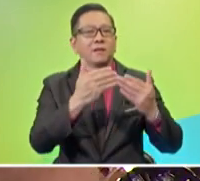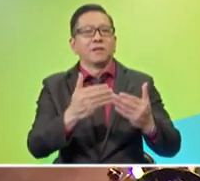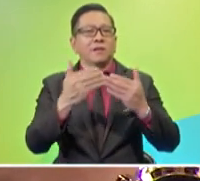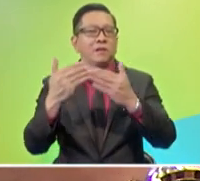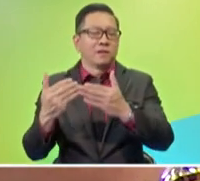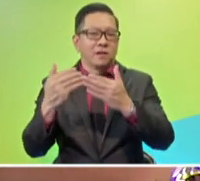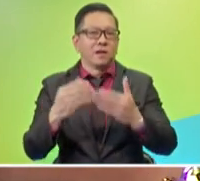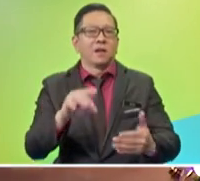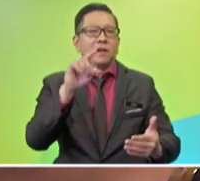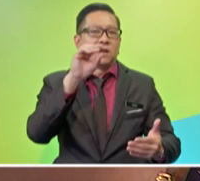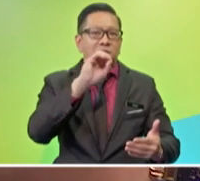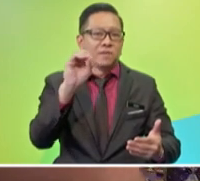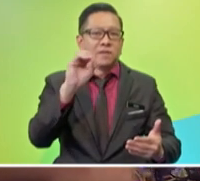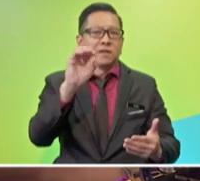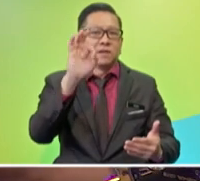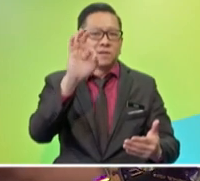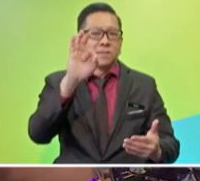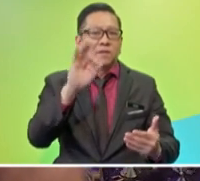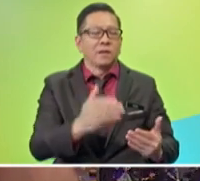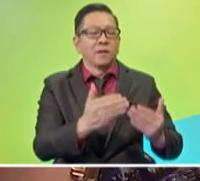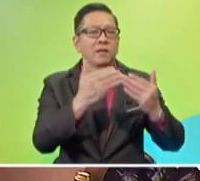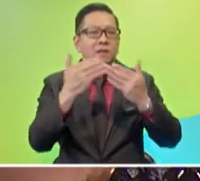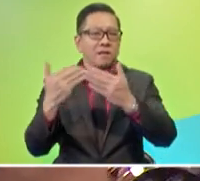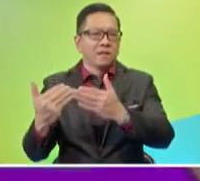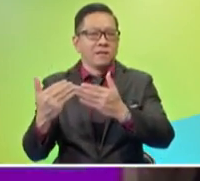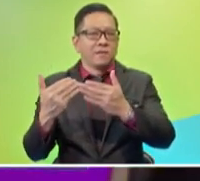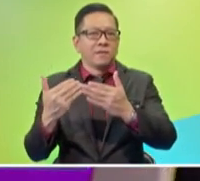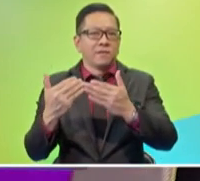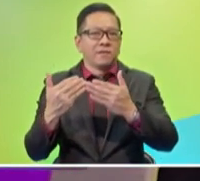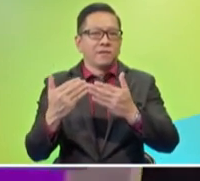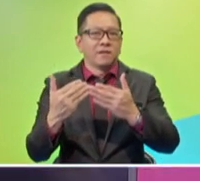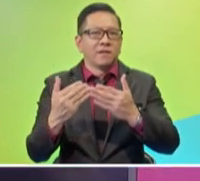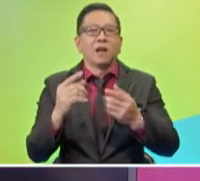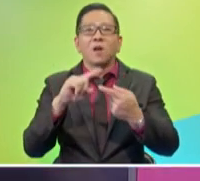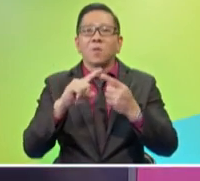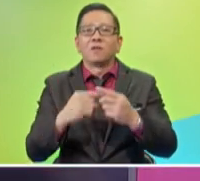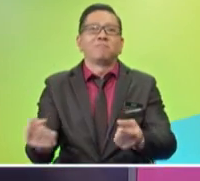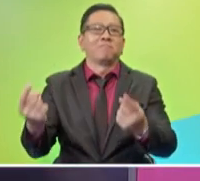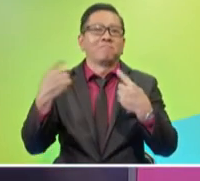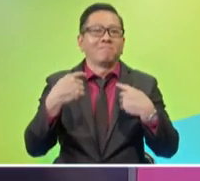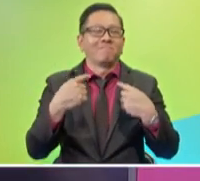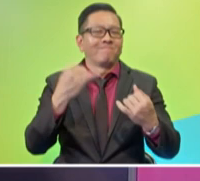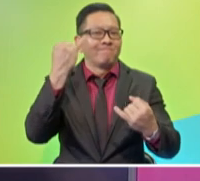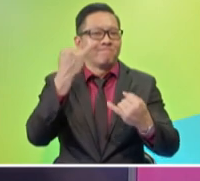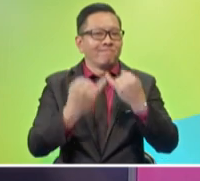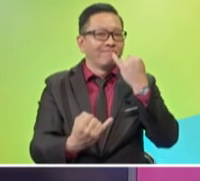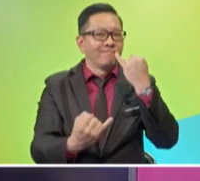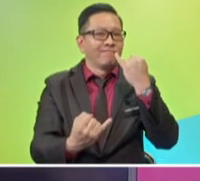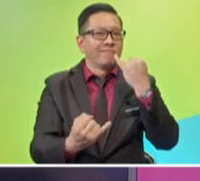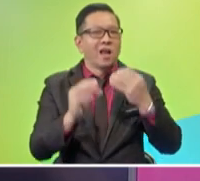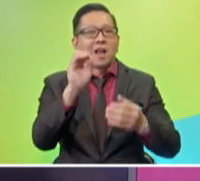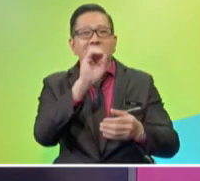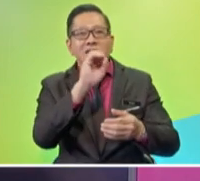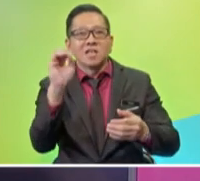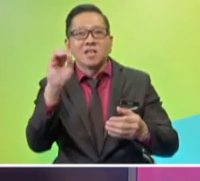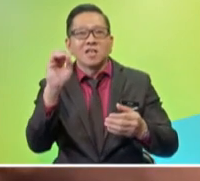Sifar yang kesembilan. Okey. Kawan-kawan, jom sifar yang terakhir. Sifar yang terakhir,